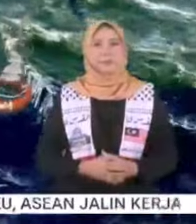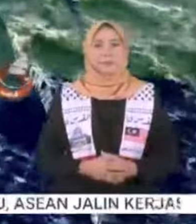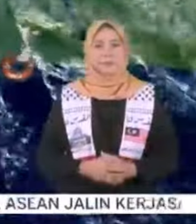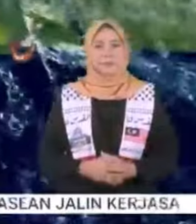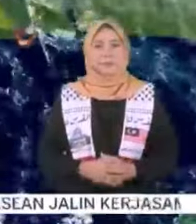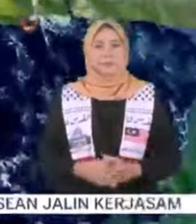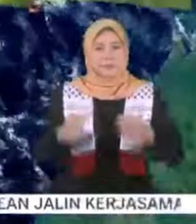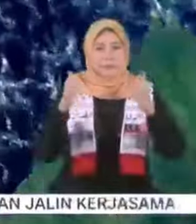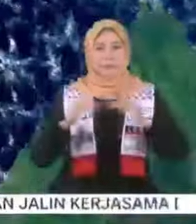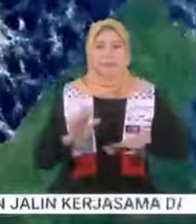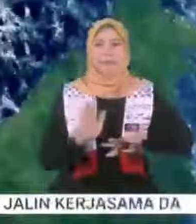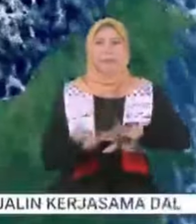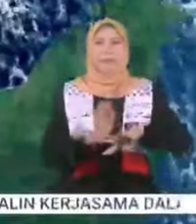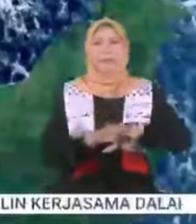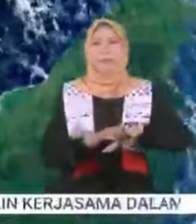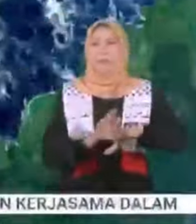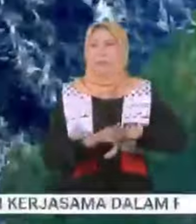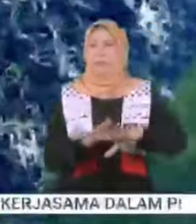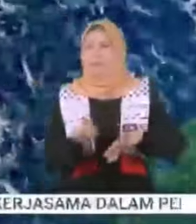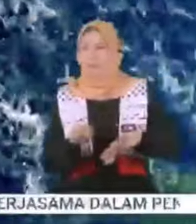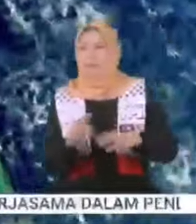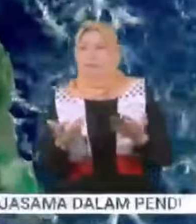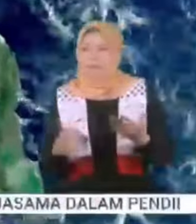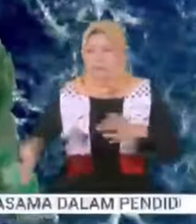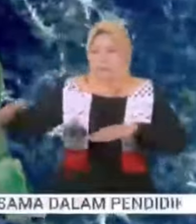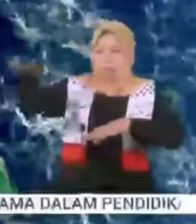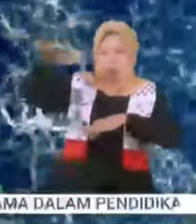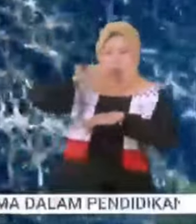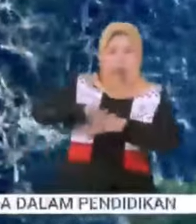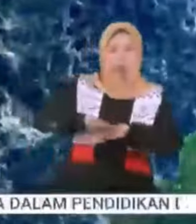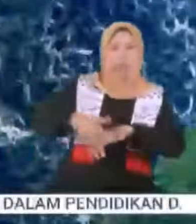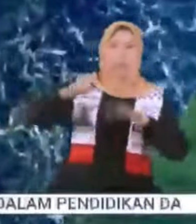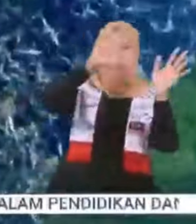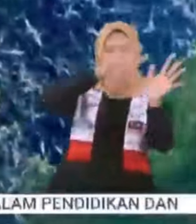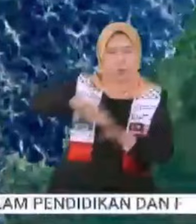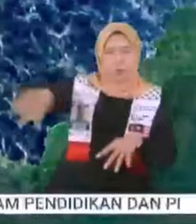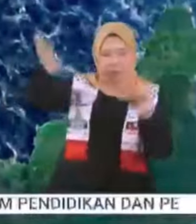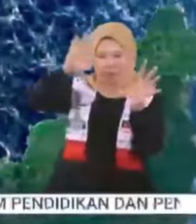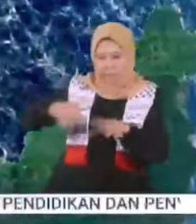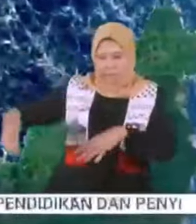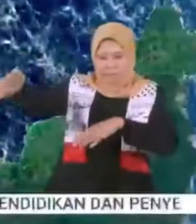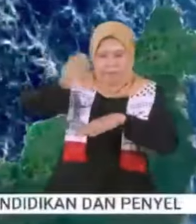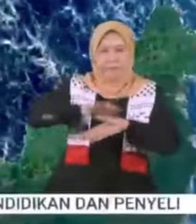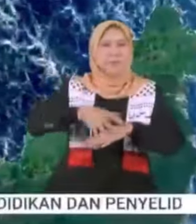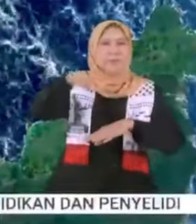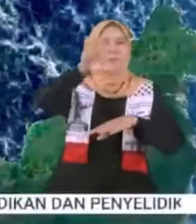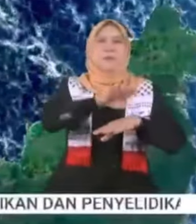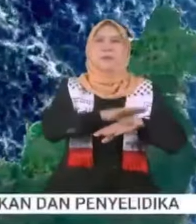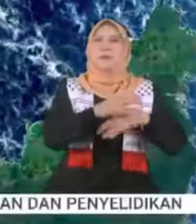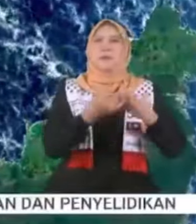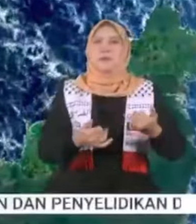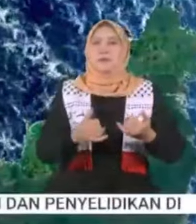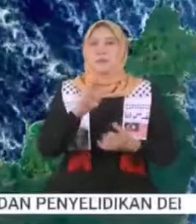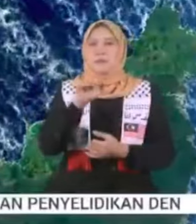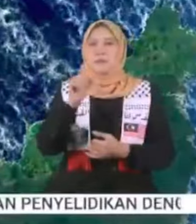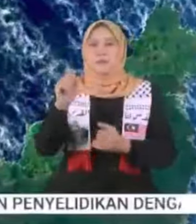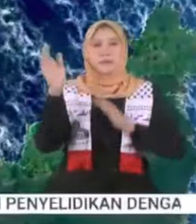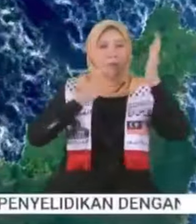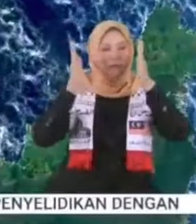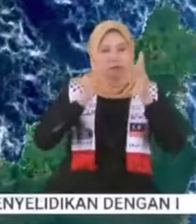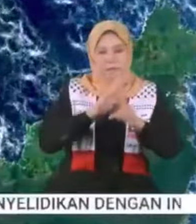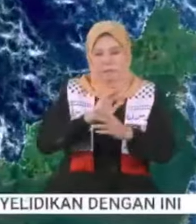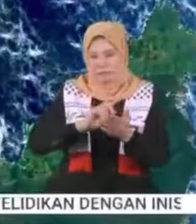Seterusnya untuk amaran keadaan laut iaitu amaran angin kencang dan laut bergelora, Met Malaysia telah pun mengemaskini